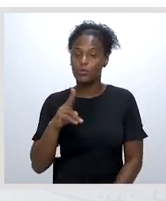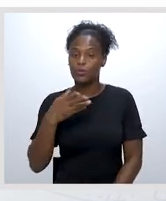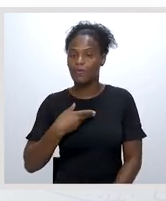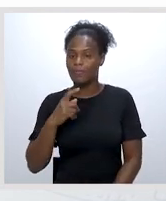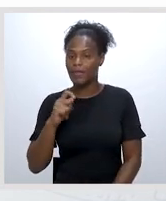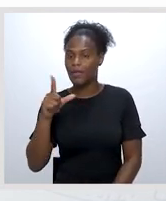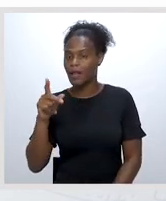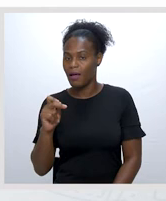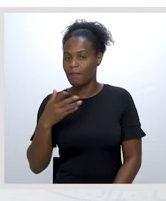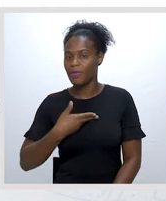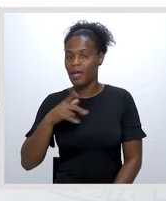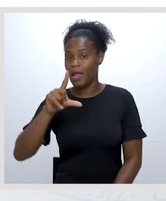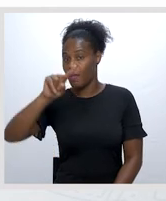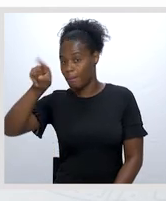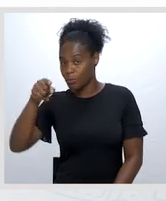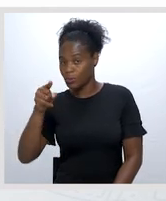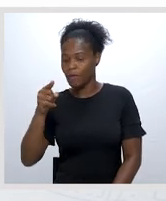de l'apostrophe », « des ».